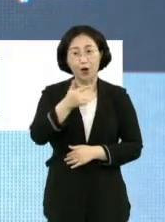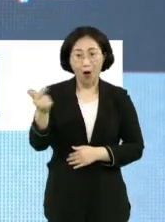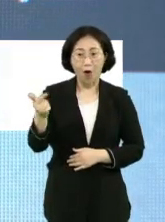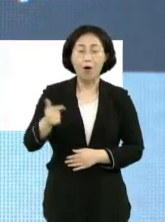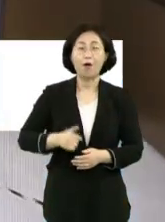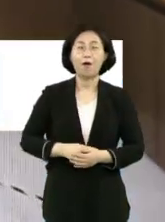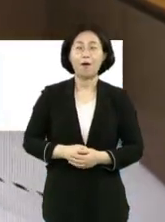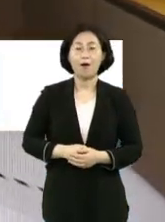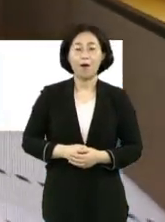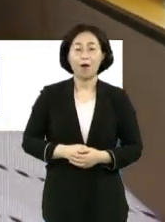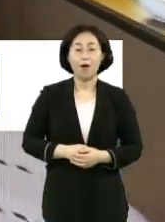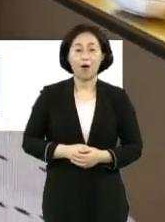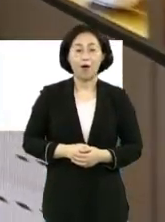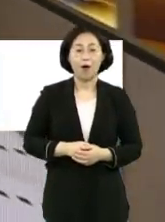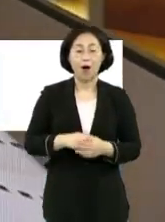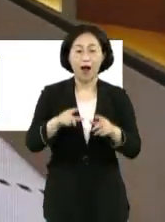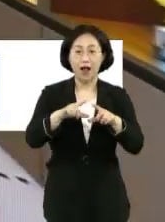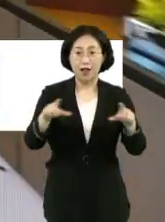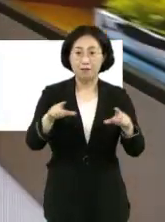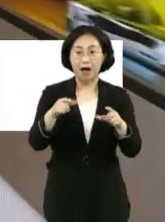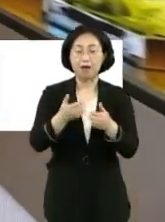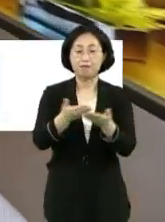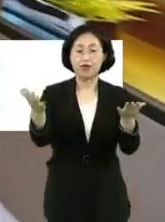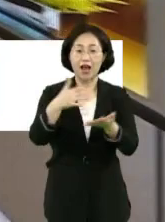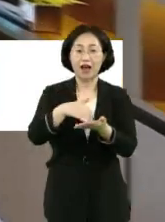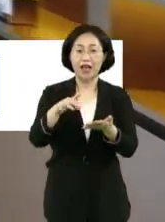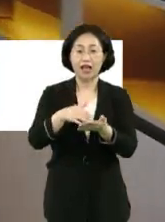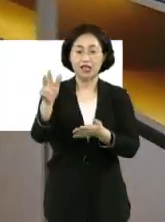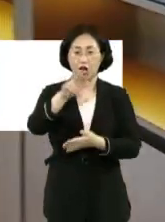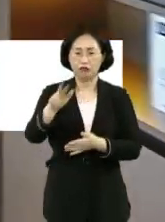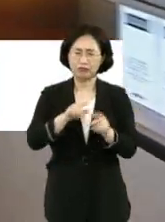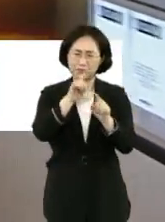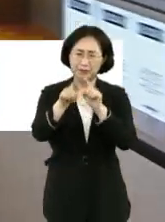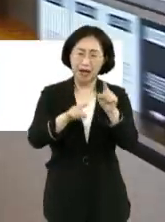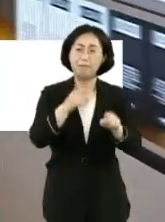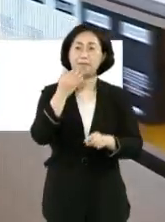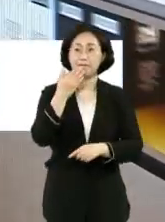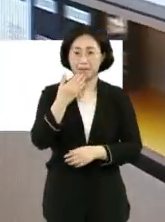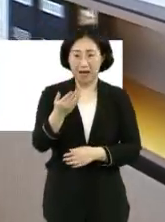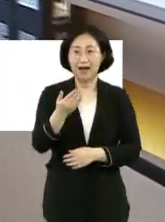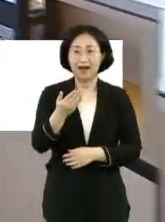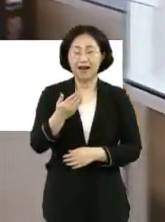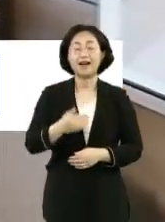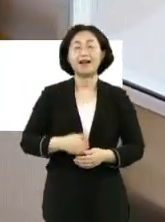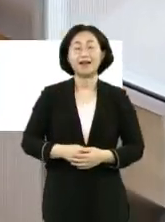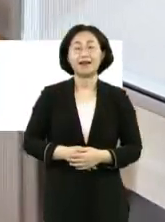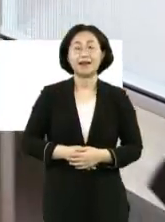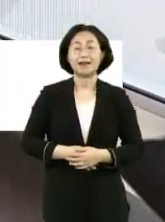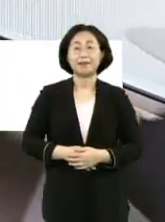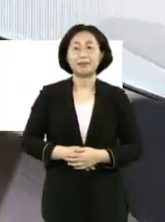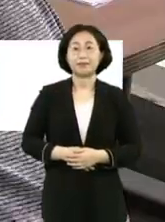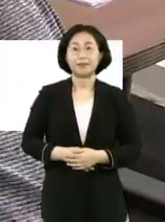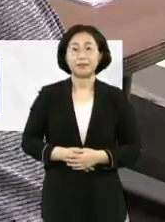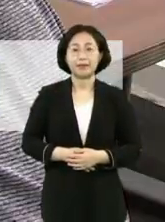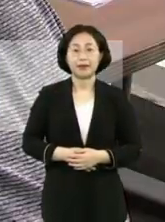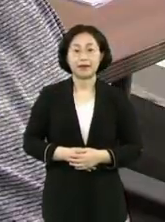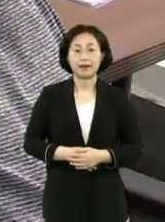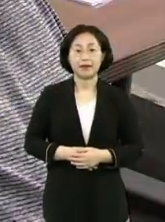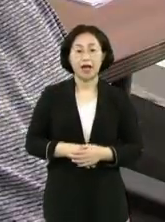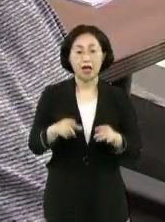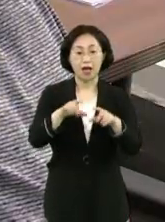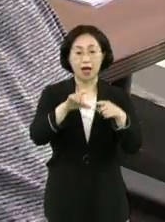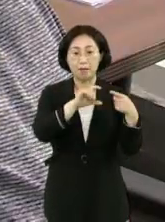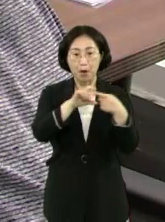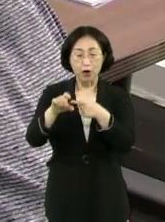심리가 커졌고 일반 물량의 절반은 전국 청약이 가능하다는 점도 관심을 키웠습니다.